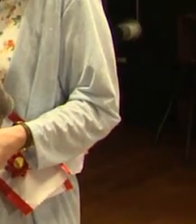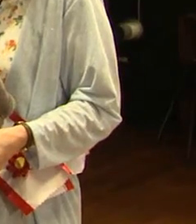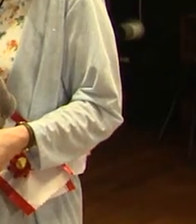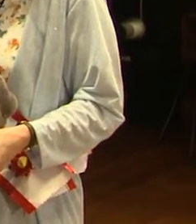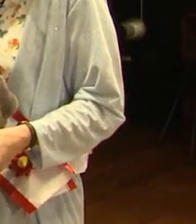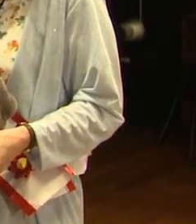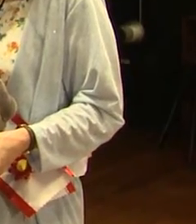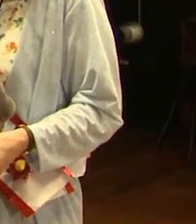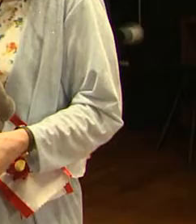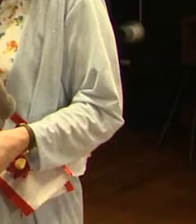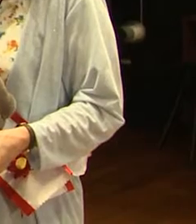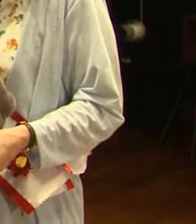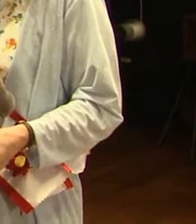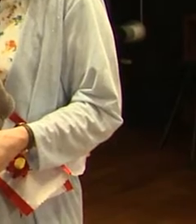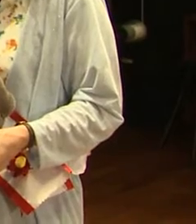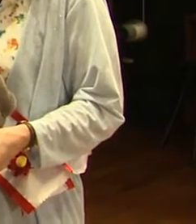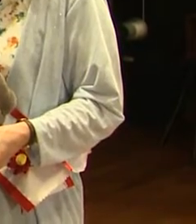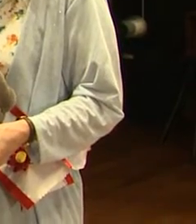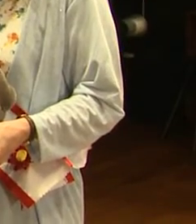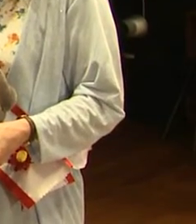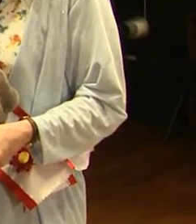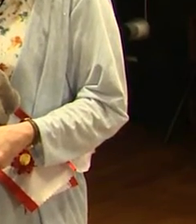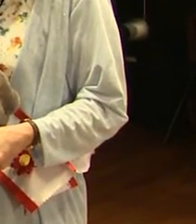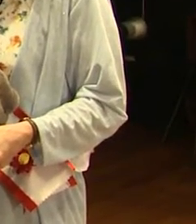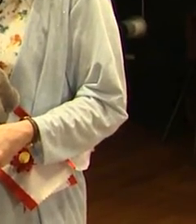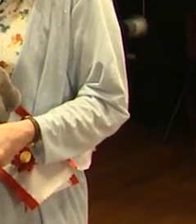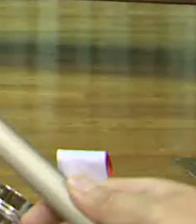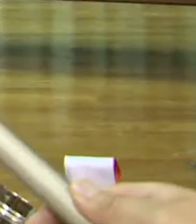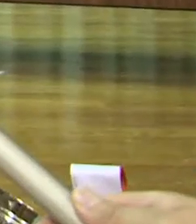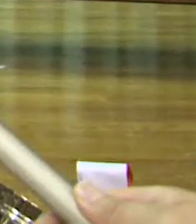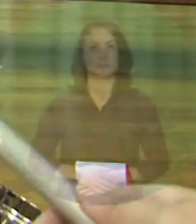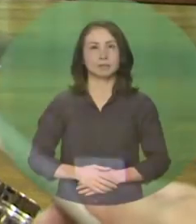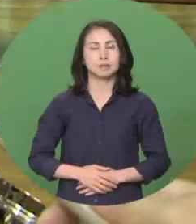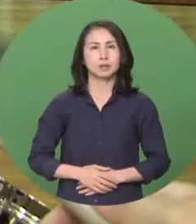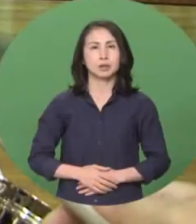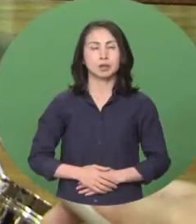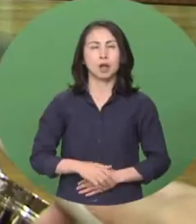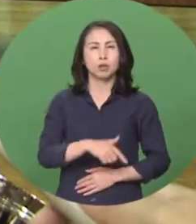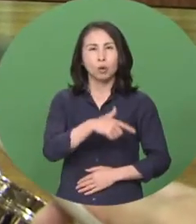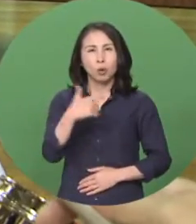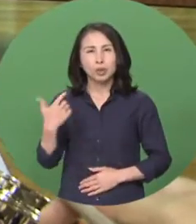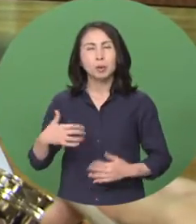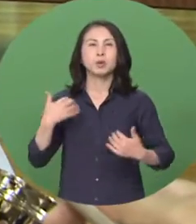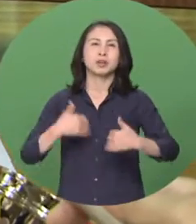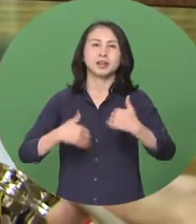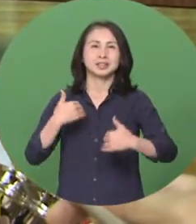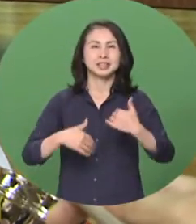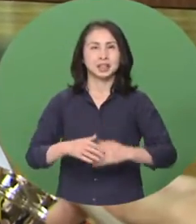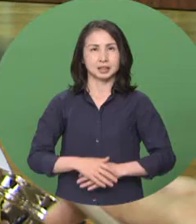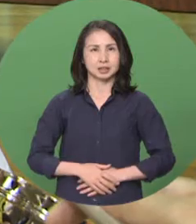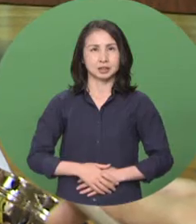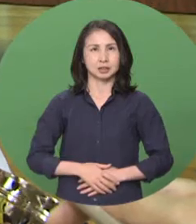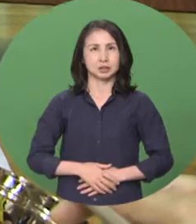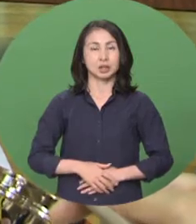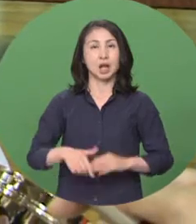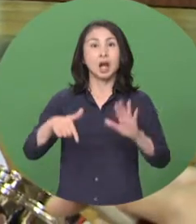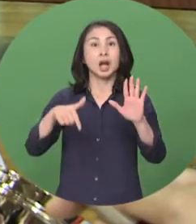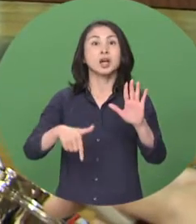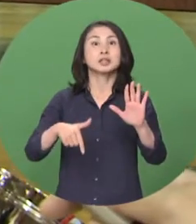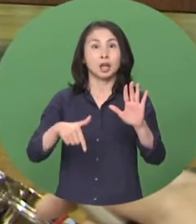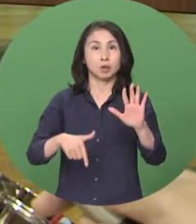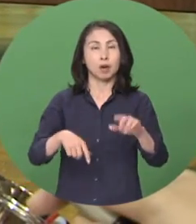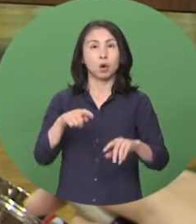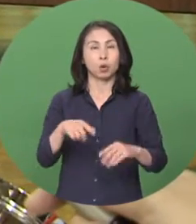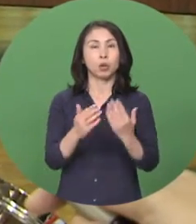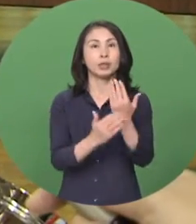ジャンプ本の栄誉を称えるとともにご了承します。 とても嬉しいです。関西はとてもビ